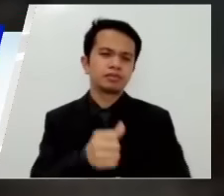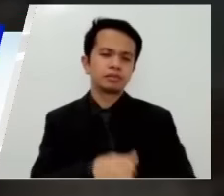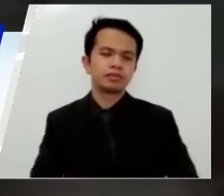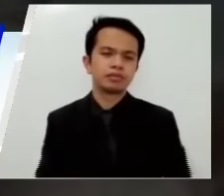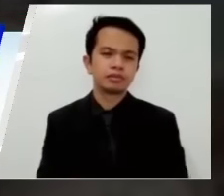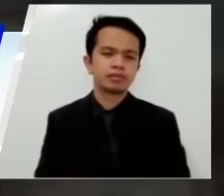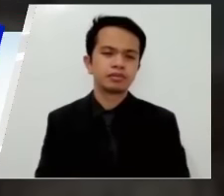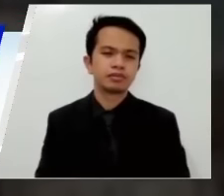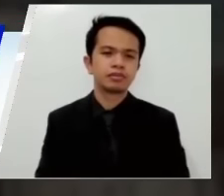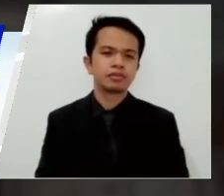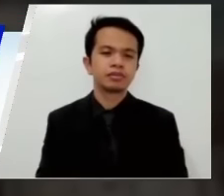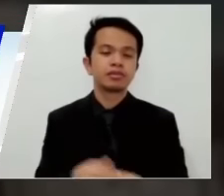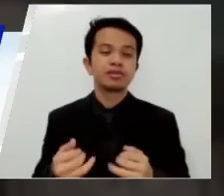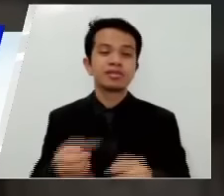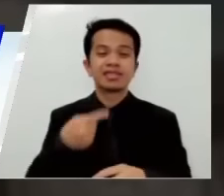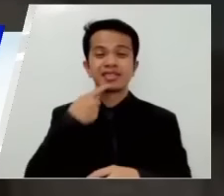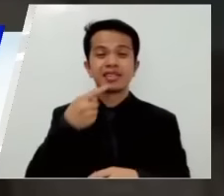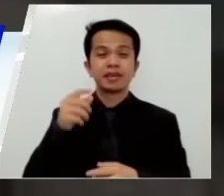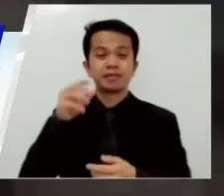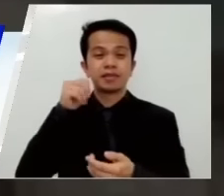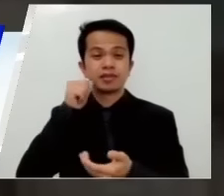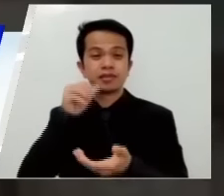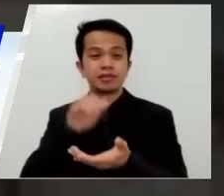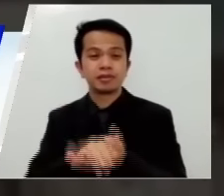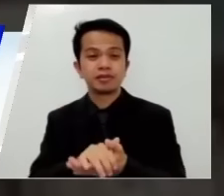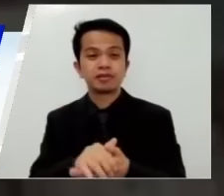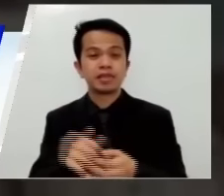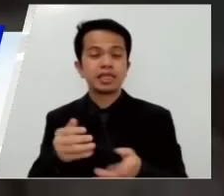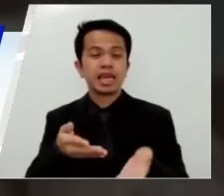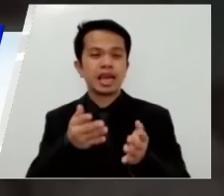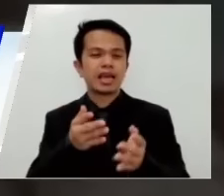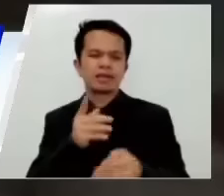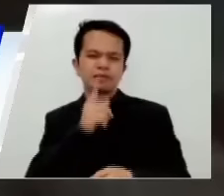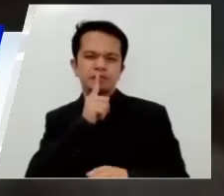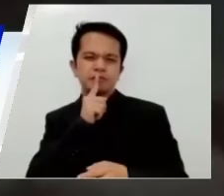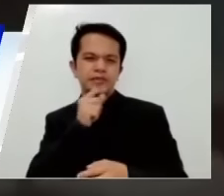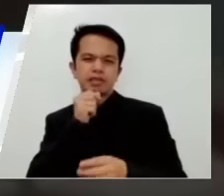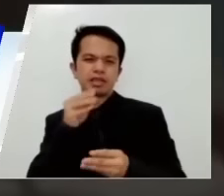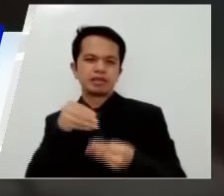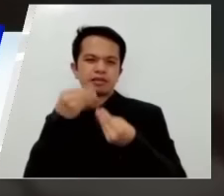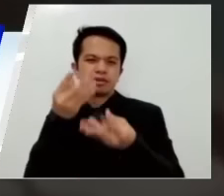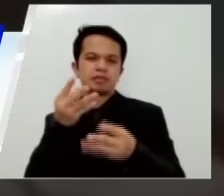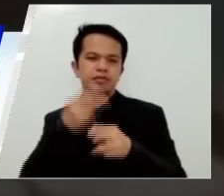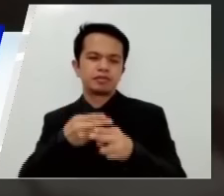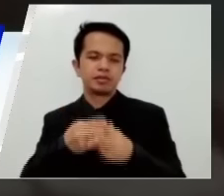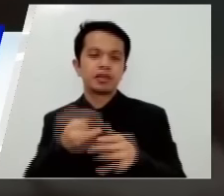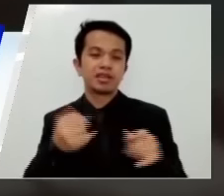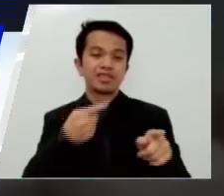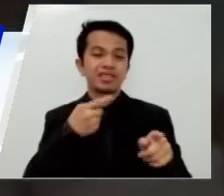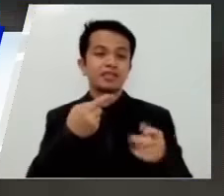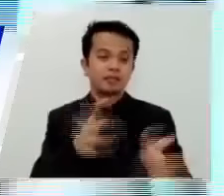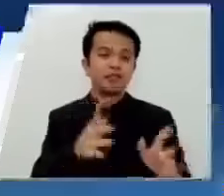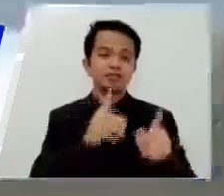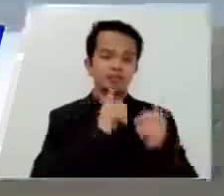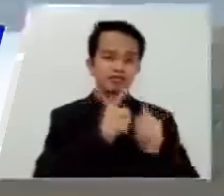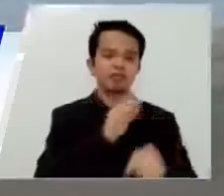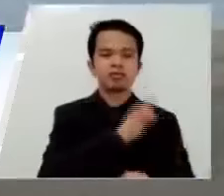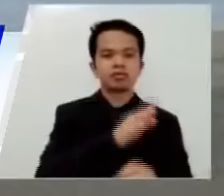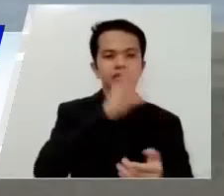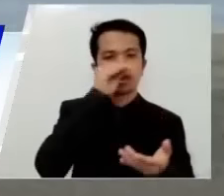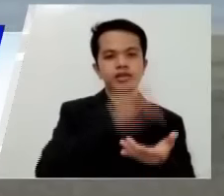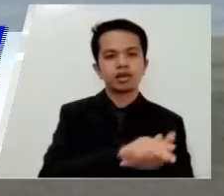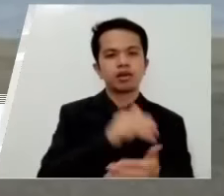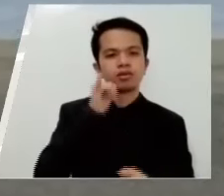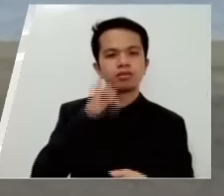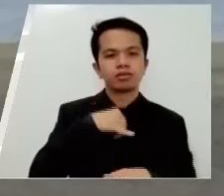sa misis ng isa sa mga Pinoy na hiniling na itago ang kanyang pagkakakilanlan, nakausap na raw niya ang kabiyak kagabi. Tinangka